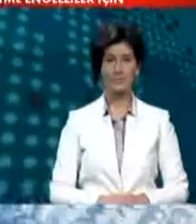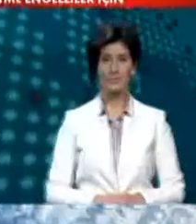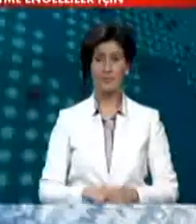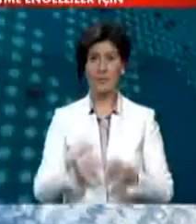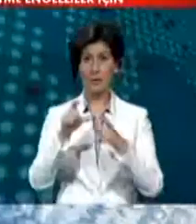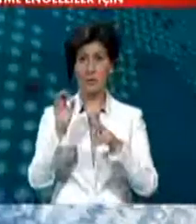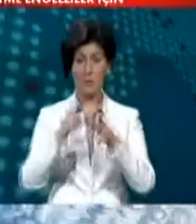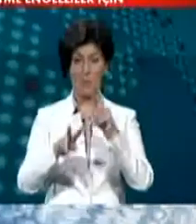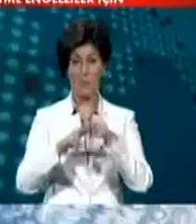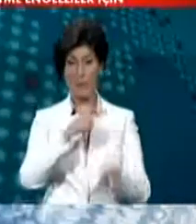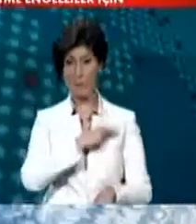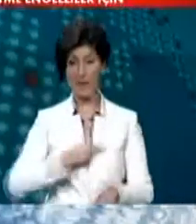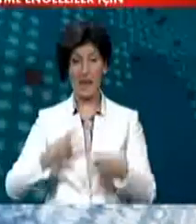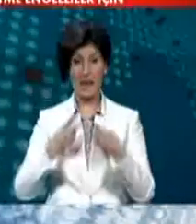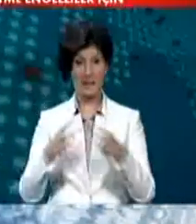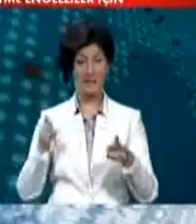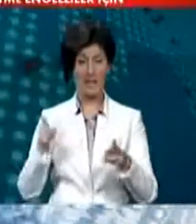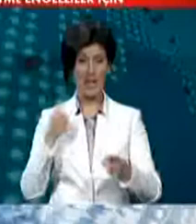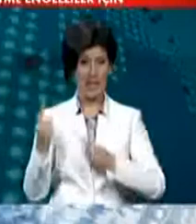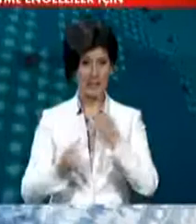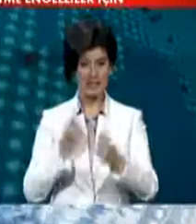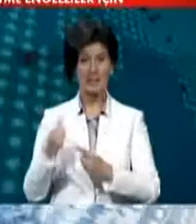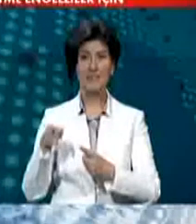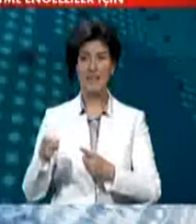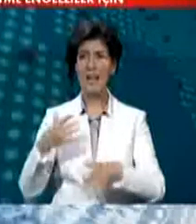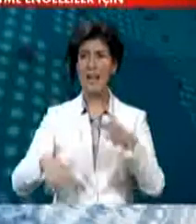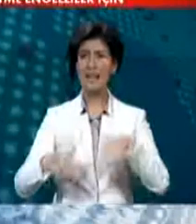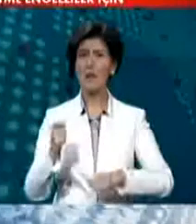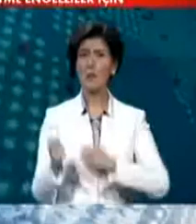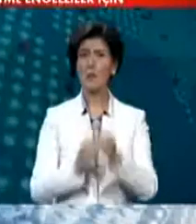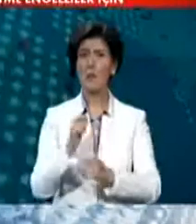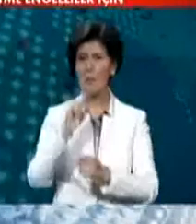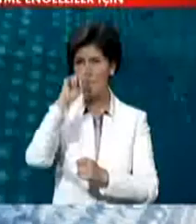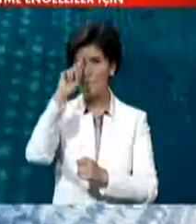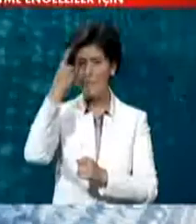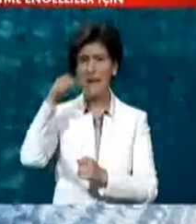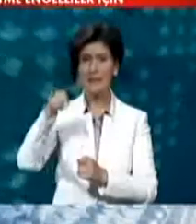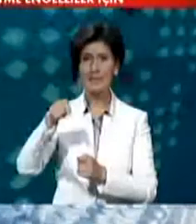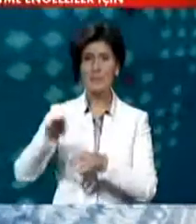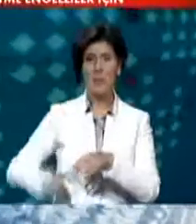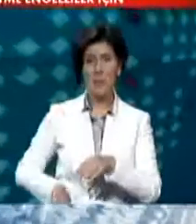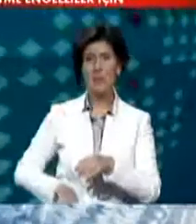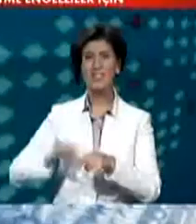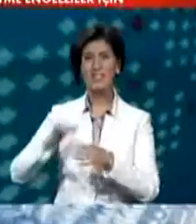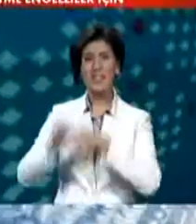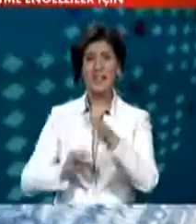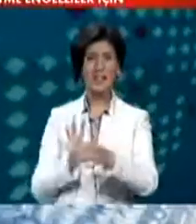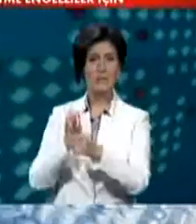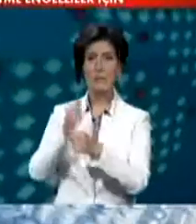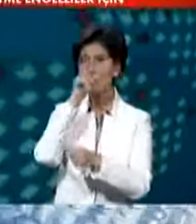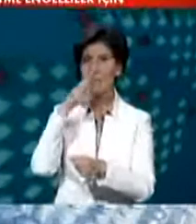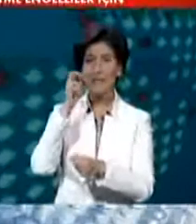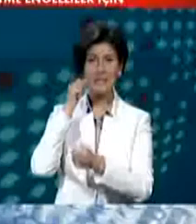Soma Belediyesi'nin düzenlediği etkinliğe engelli uygulama merkezi öğrencileri ve yakınlarından oluşan 180 kişi katıldı. Grup